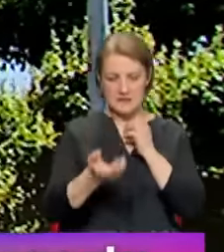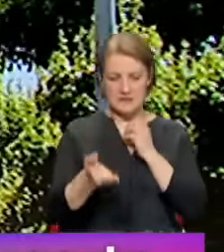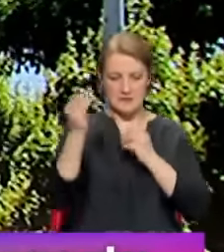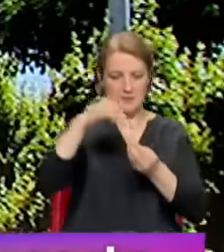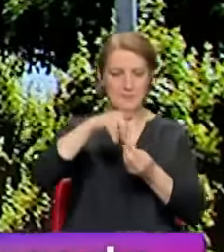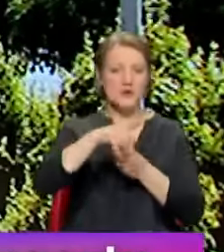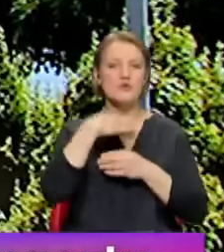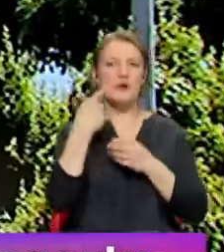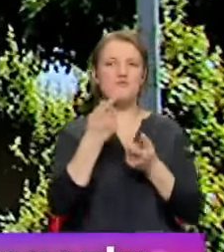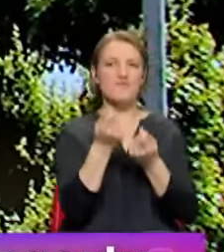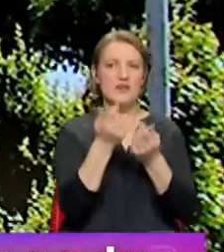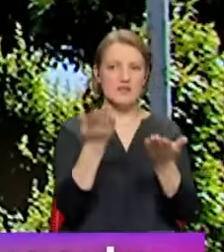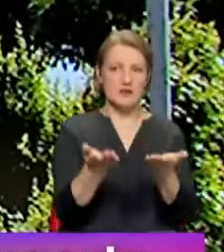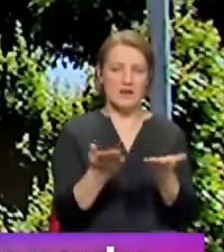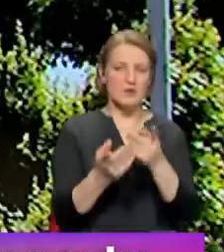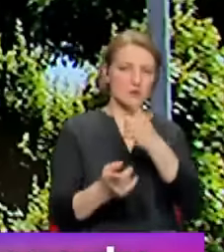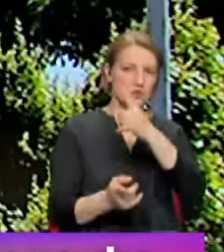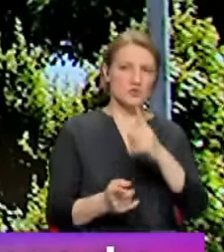artışın kurbanlık fiyatlarında